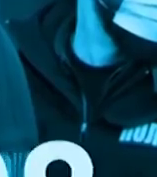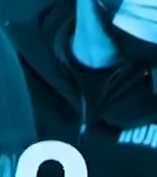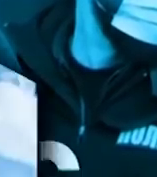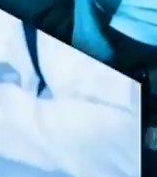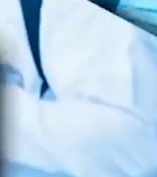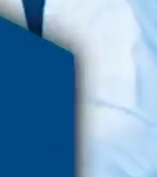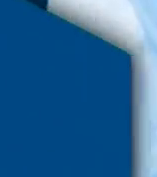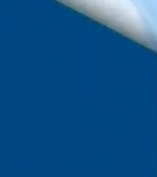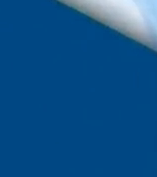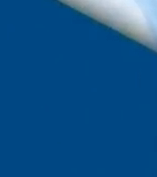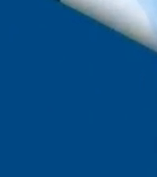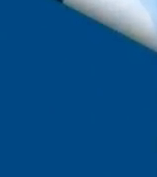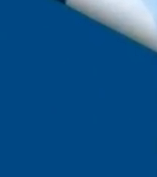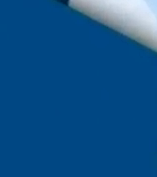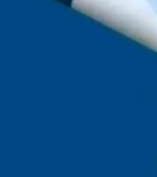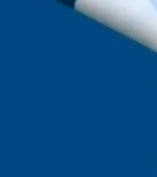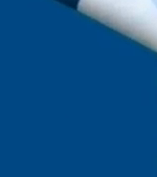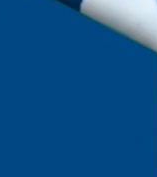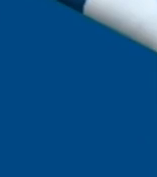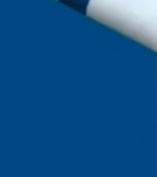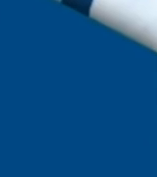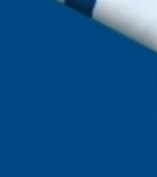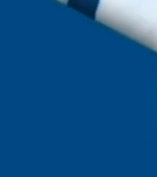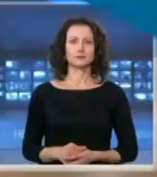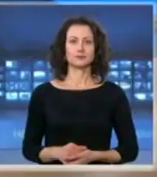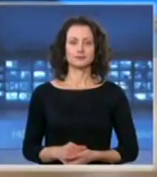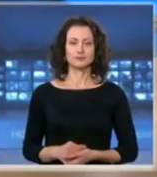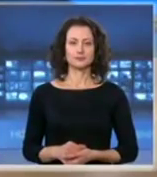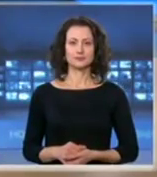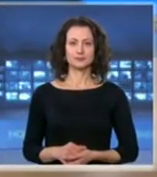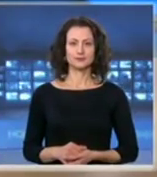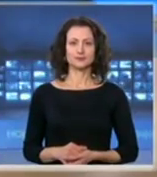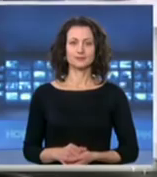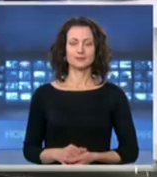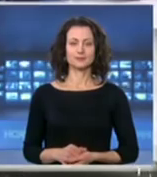Започват новините на Нова. Довери се на опита.